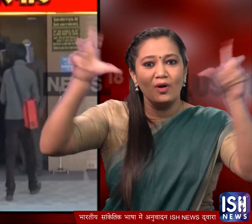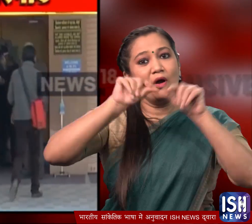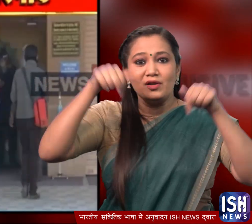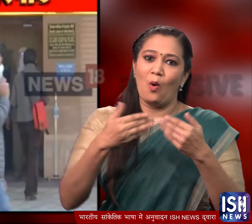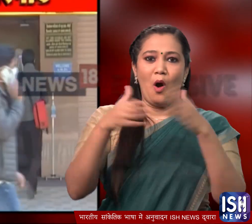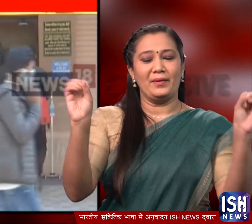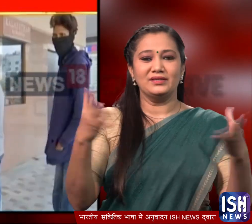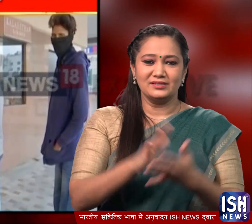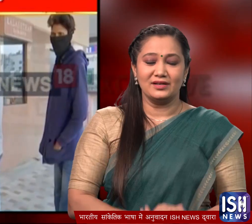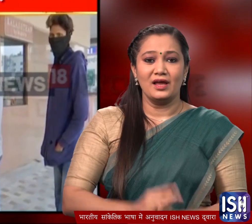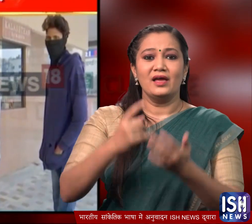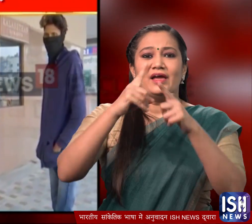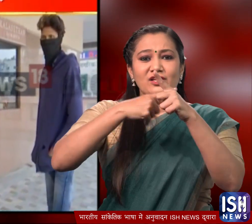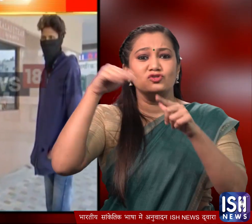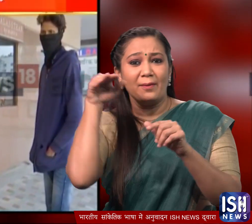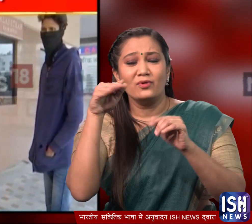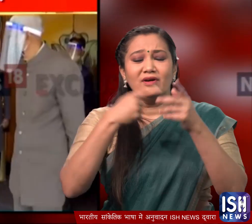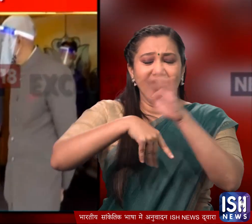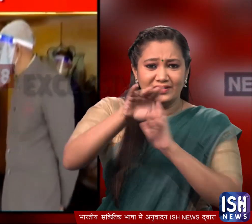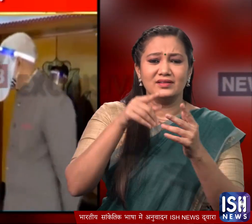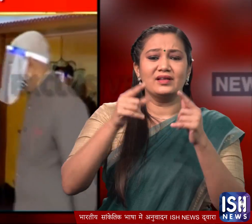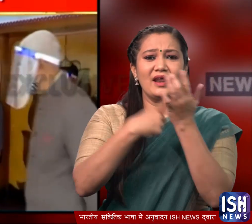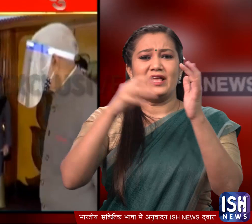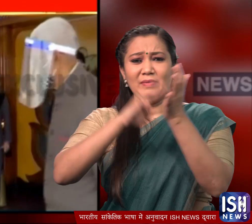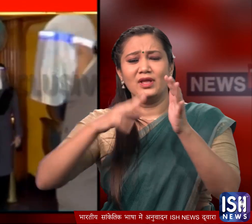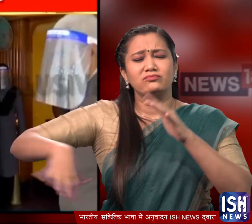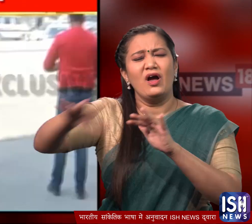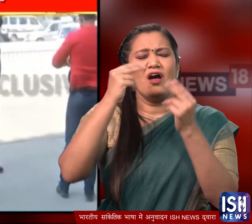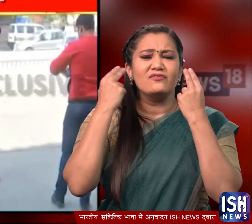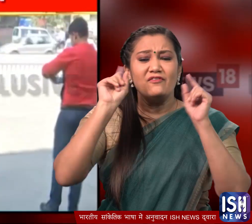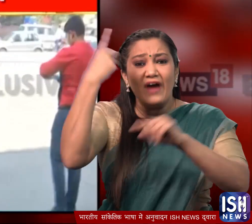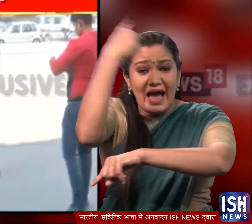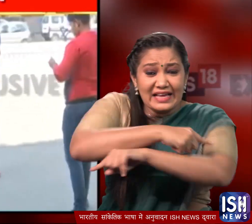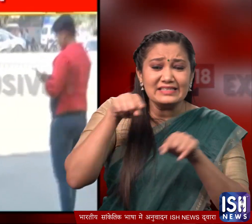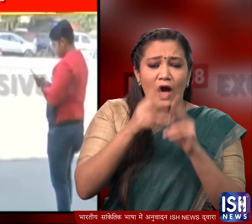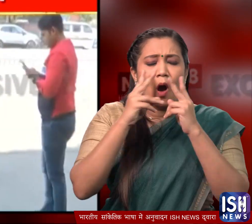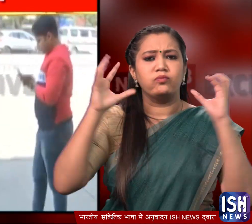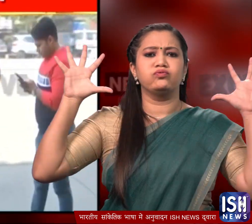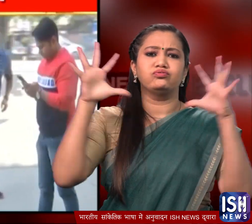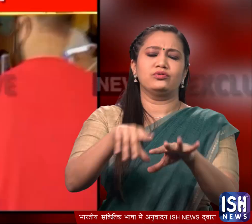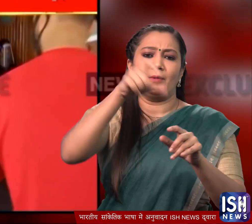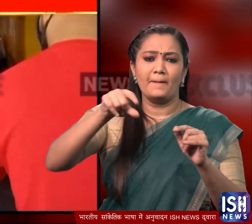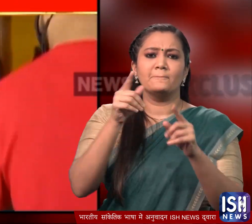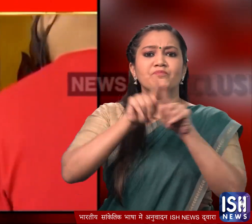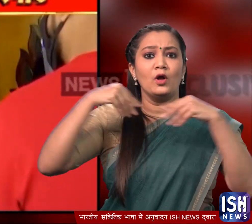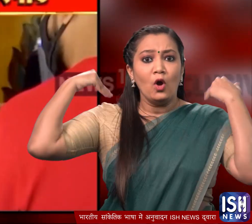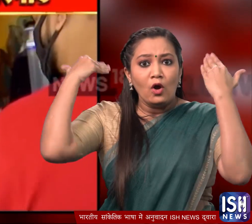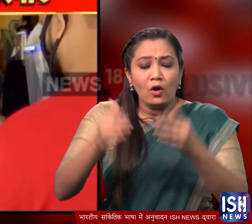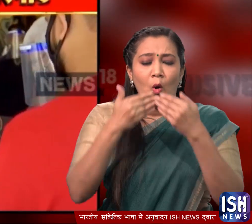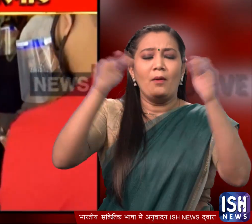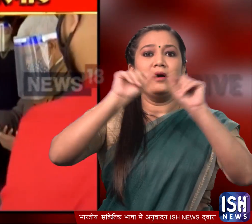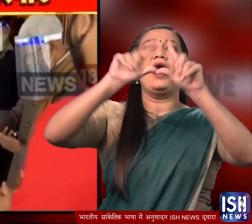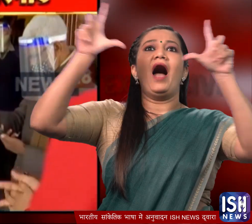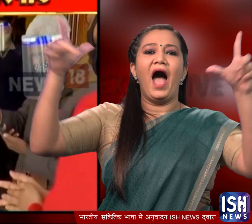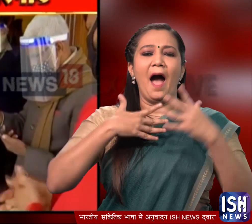फिर दर्शकों के लिए खोल दिए गए। राजधानी जयपुर के ऐतिहासिक राज मंदिर सिनेमा घर के बाहर तो पहले ही दिन दर्शकों की भीड़ नजर आई। लंबे वक्त बाद